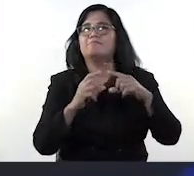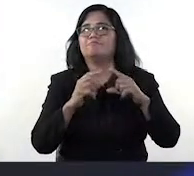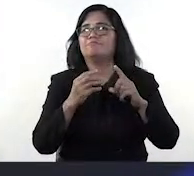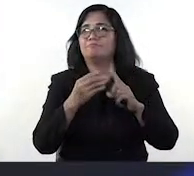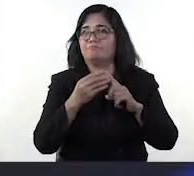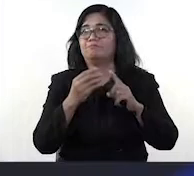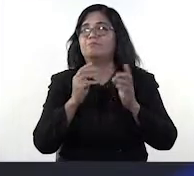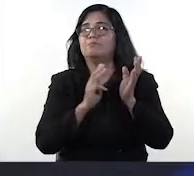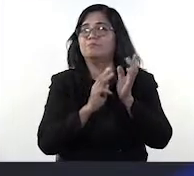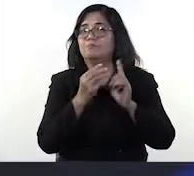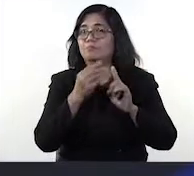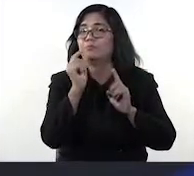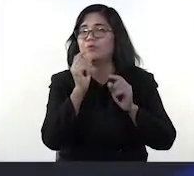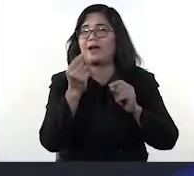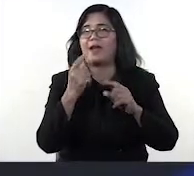disana kalau